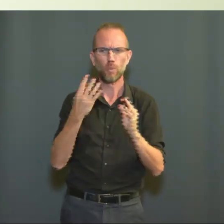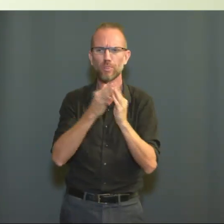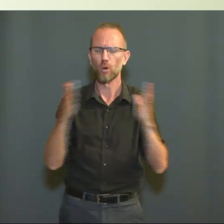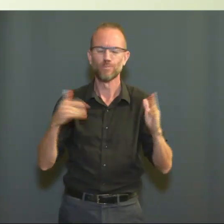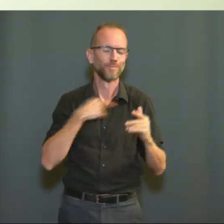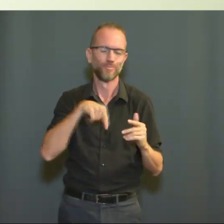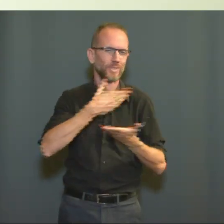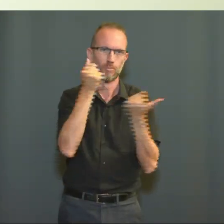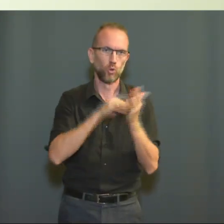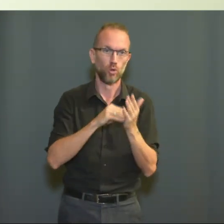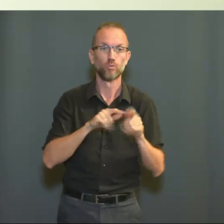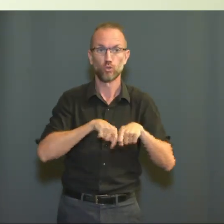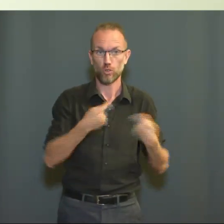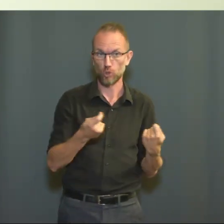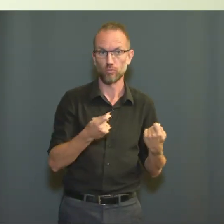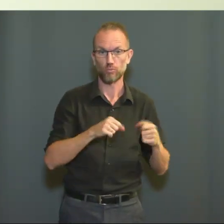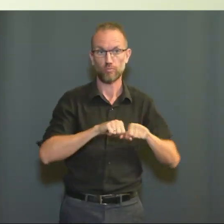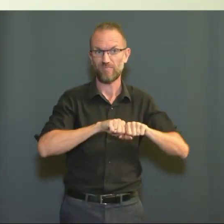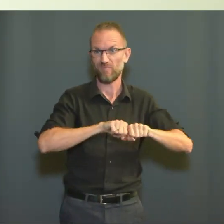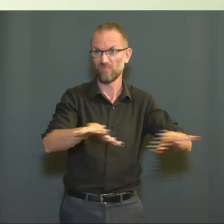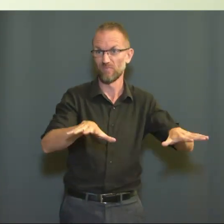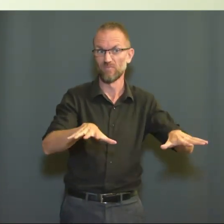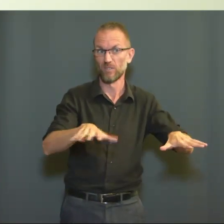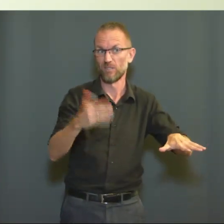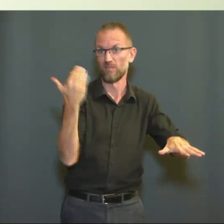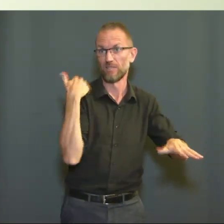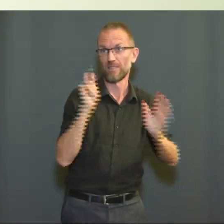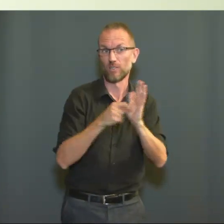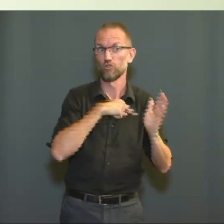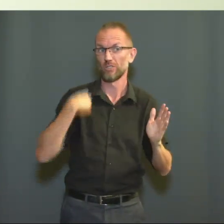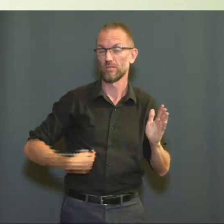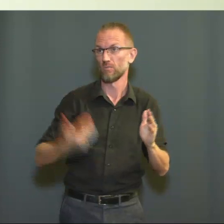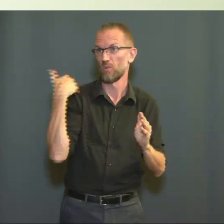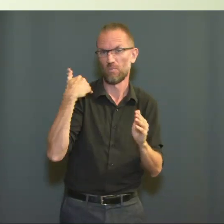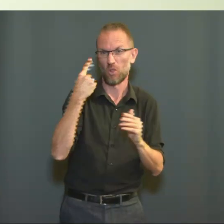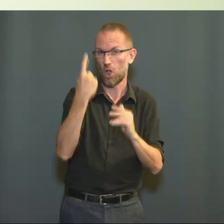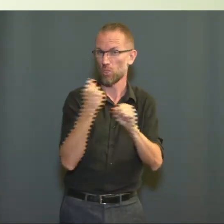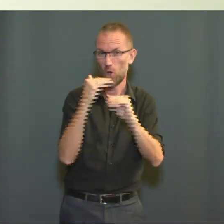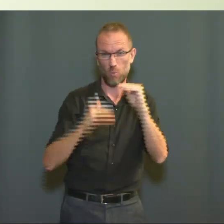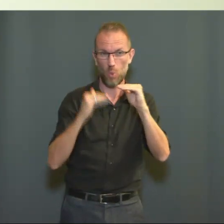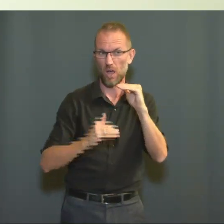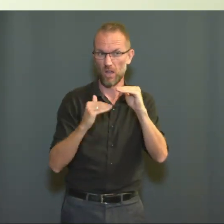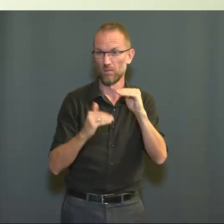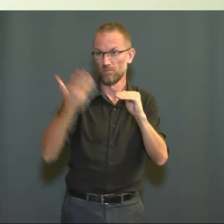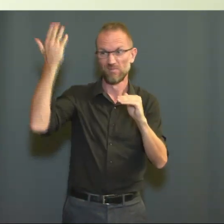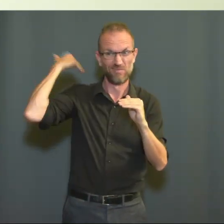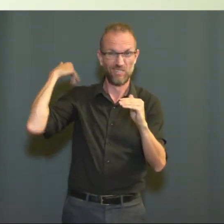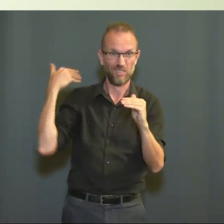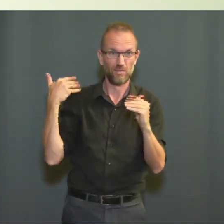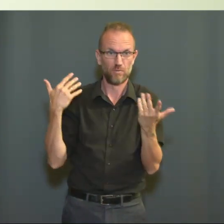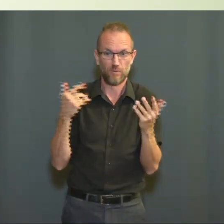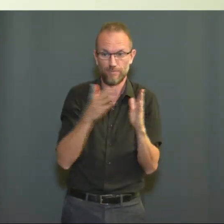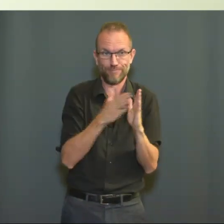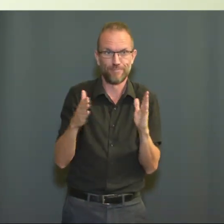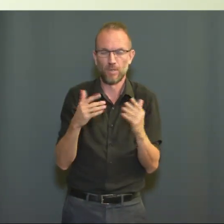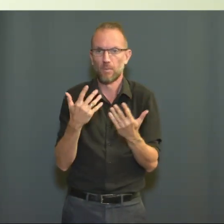en Chine, donc il y a moins d'une année, et donc on ne connaît pas exactement la durée de l'immunité. Ce qui est clair, c'est que la grande